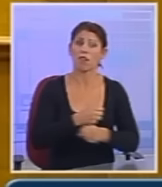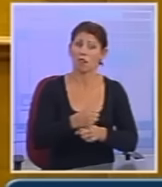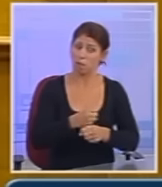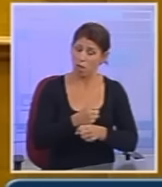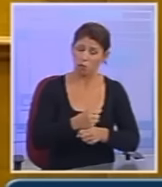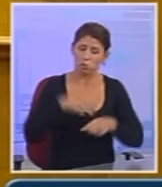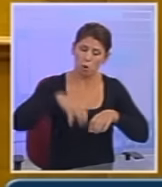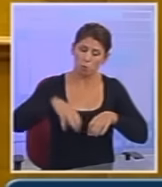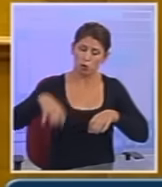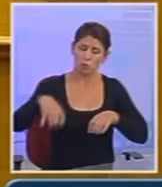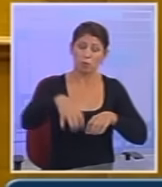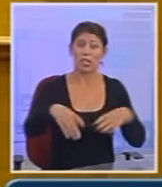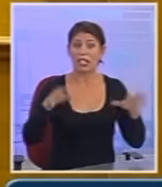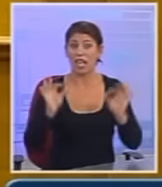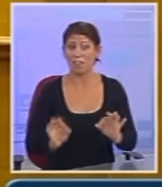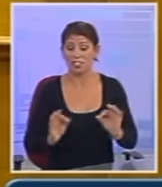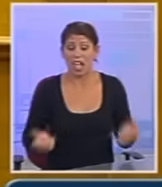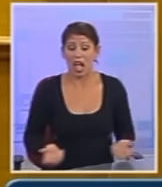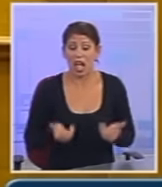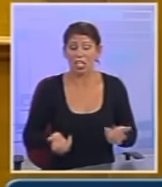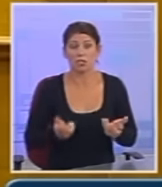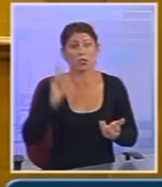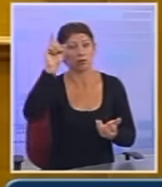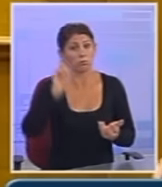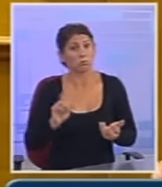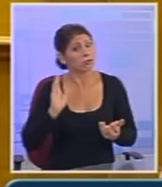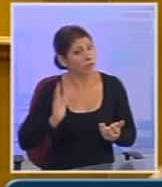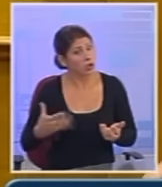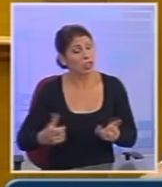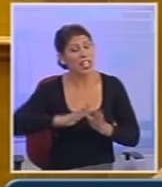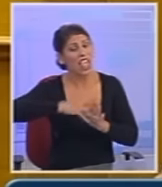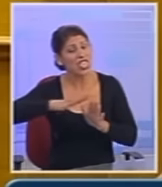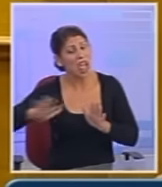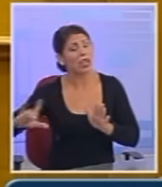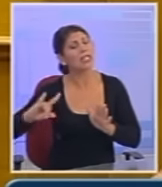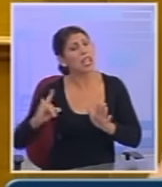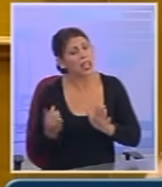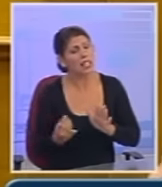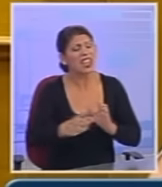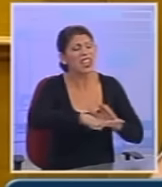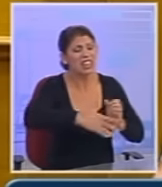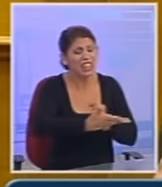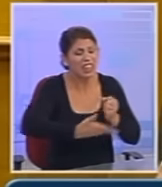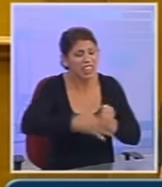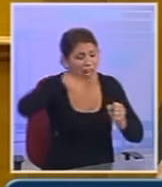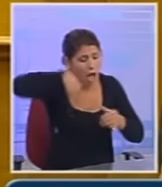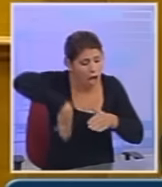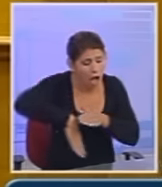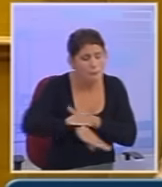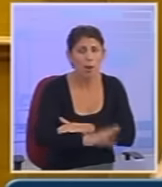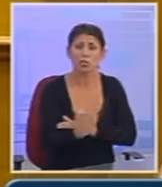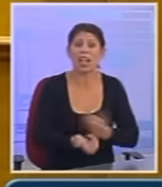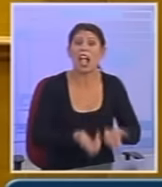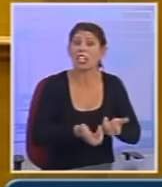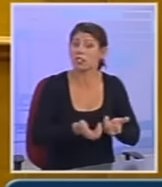βέβαια στα κοιτάσματα του φυσικού αερίου που μπορεί να υπάρχουν στη γη και στις θάλασσές μας. Ακούσαμε τον κύριο Τσίπρα λοιπόν να υιοθετεί